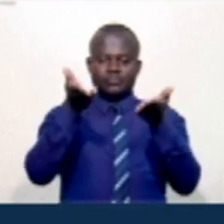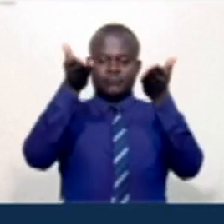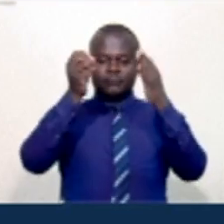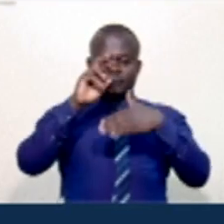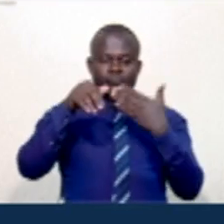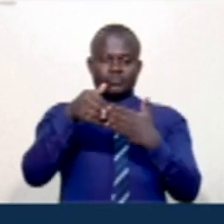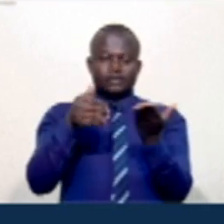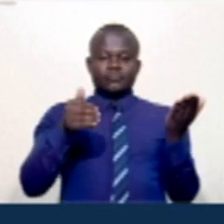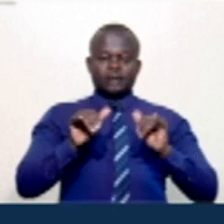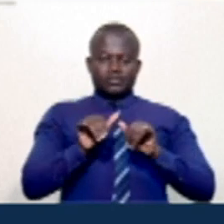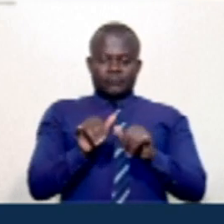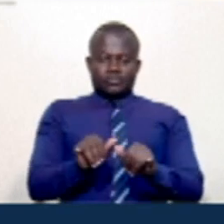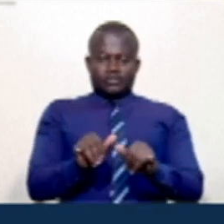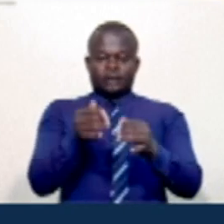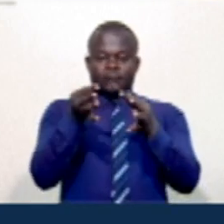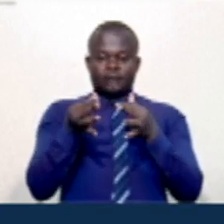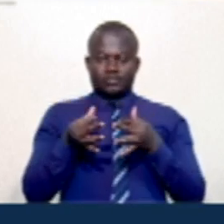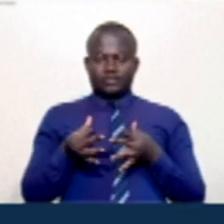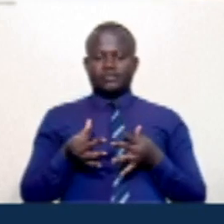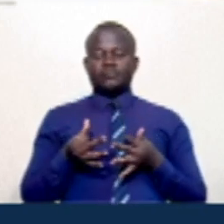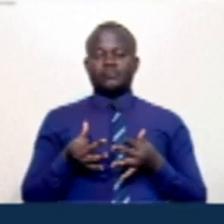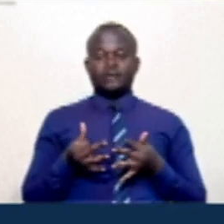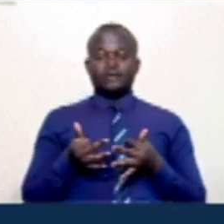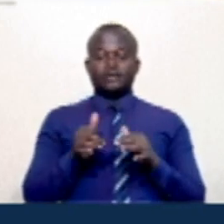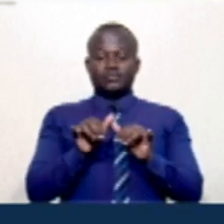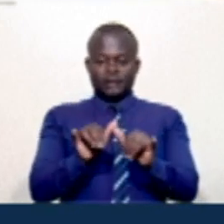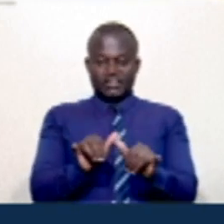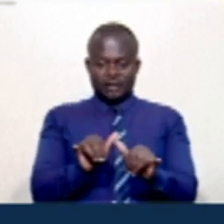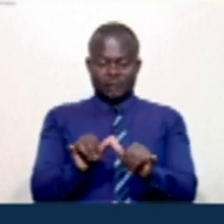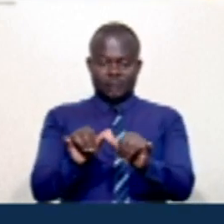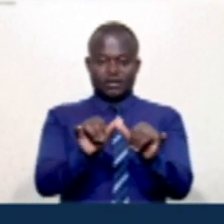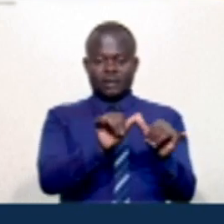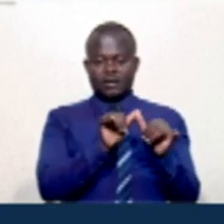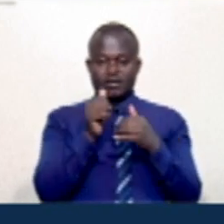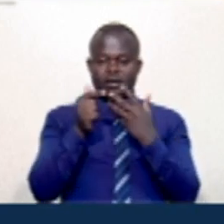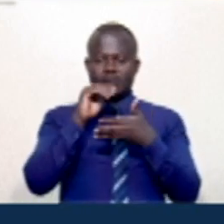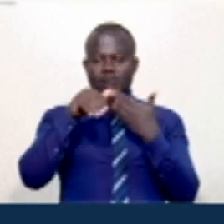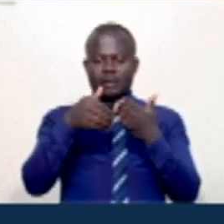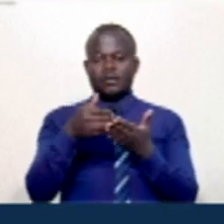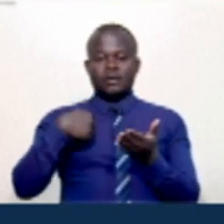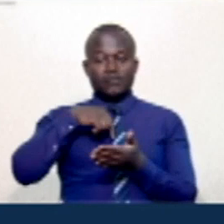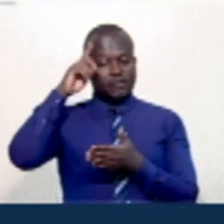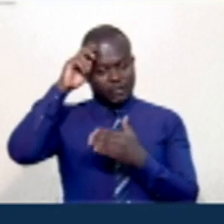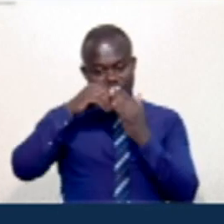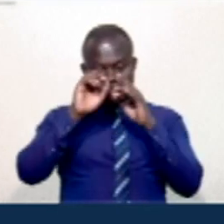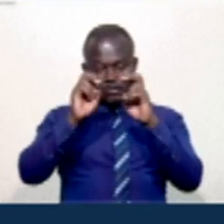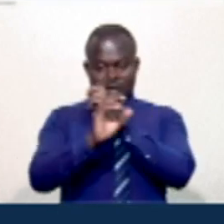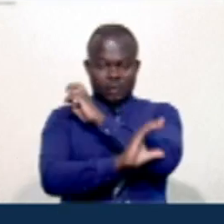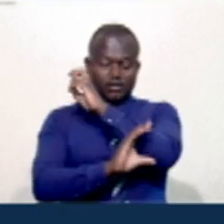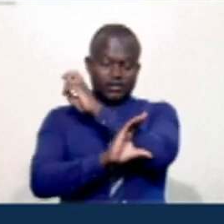cyangwa kari stable icyo bita financial stability. Ibyo ngibyo byose rero numva